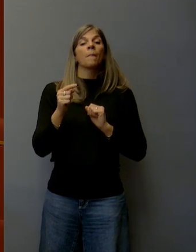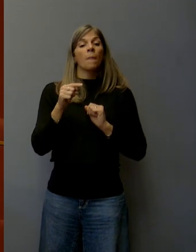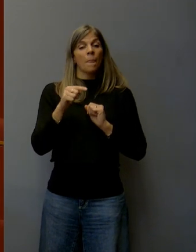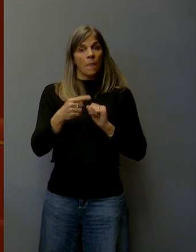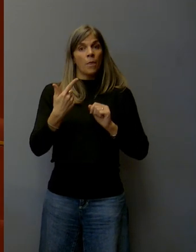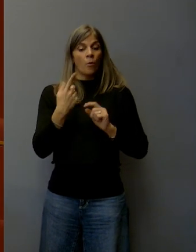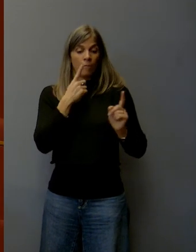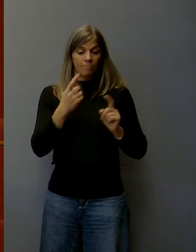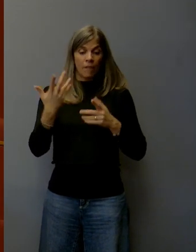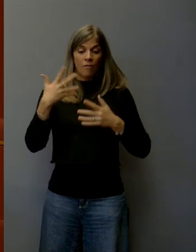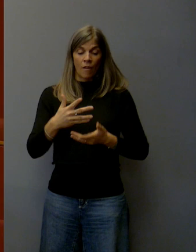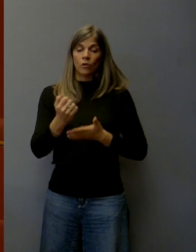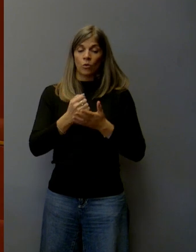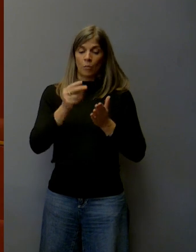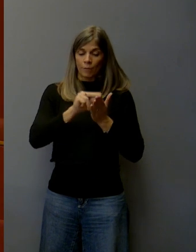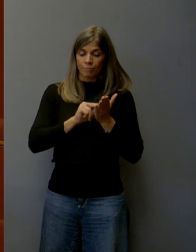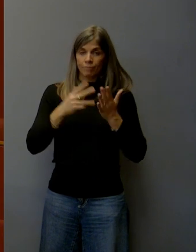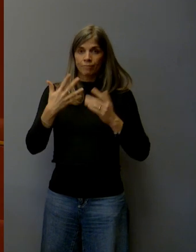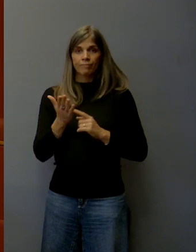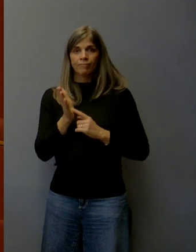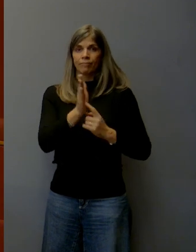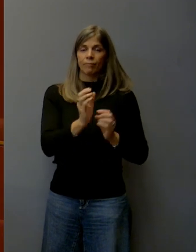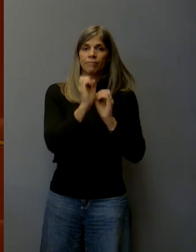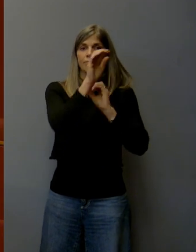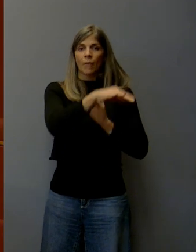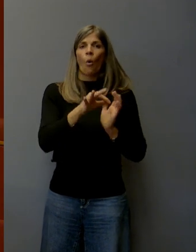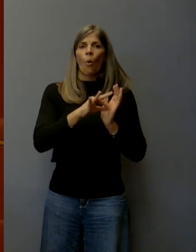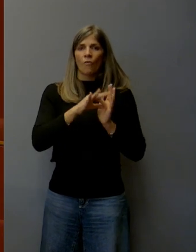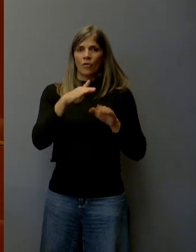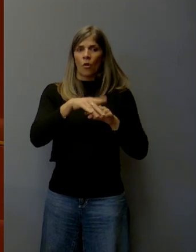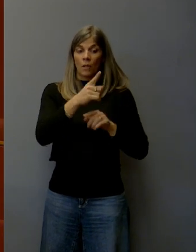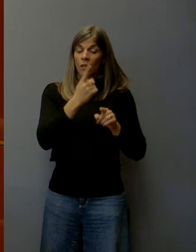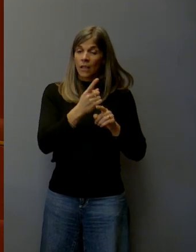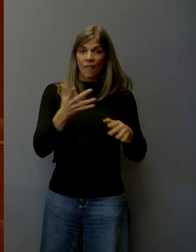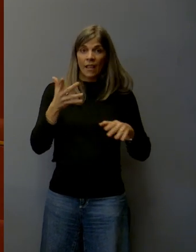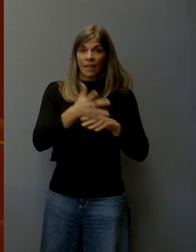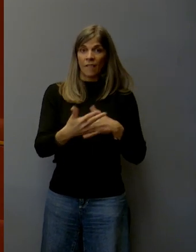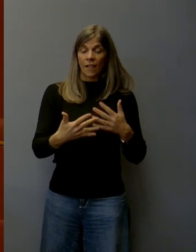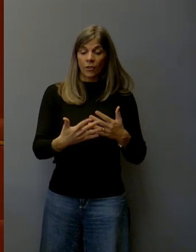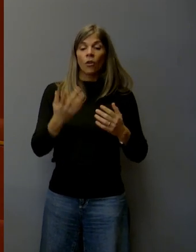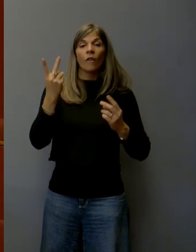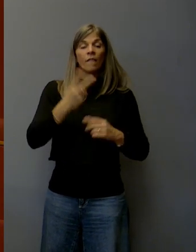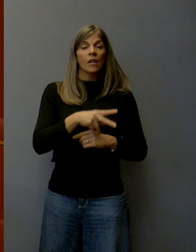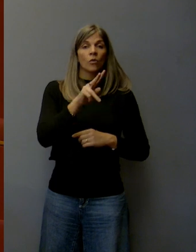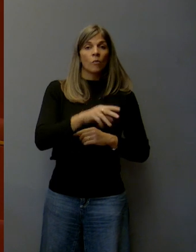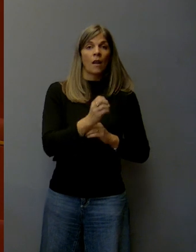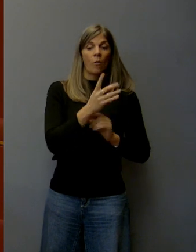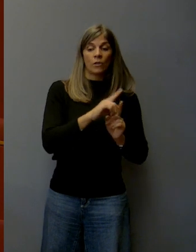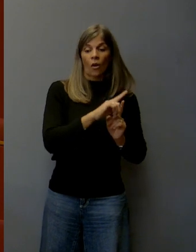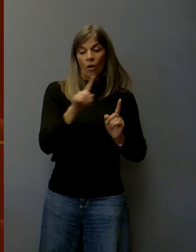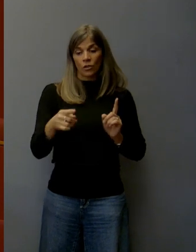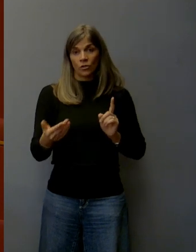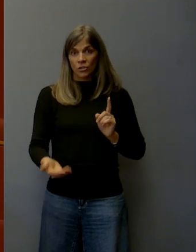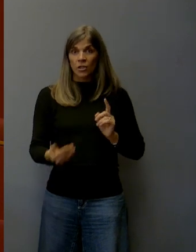alla tensione degli uffici competenti e che richiederebbe un intervento in realtà dal 2014 non ci sono